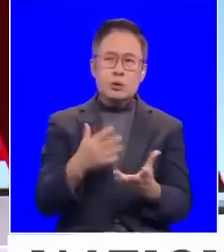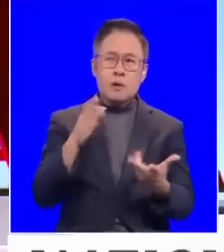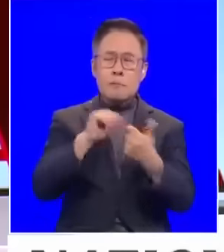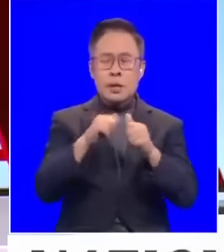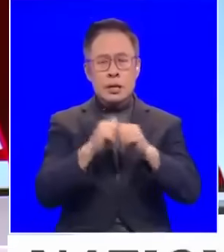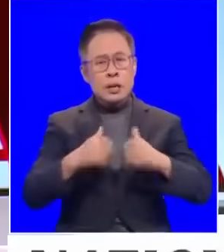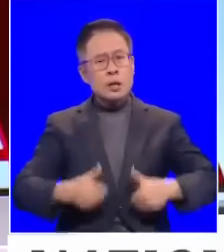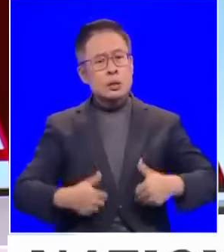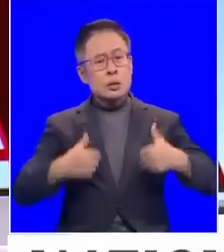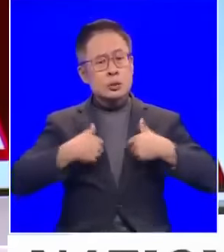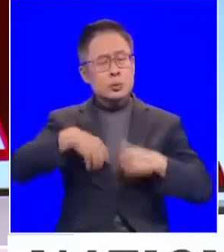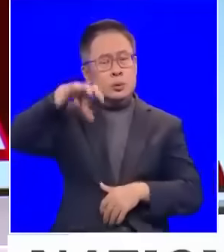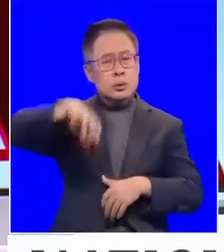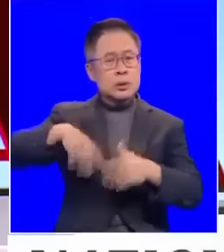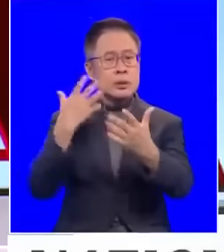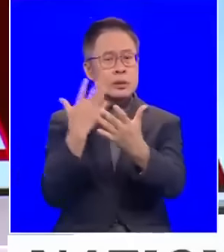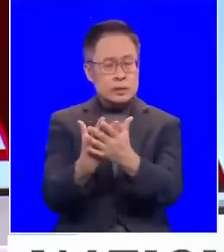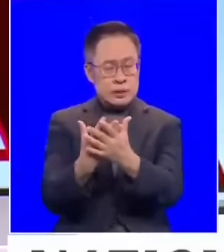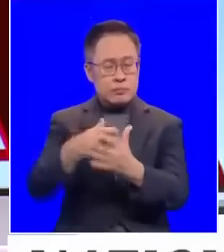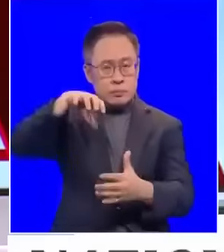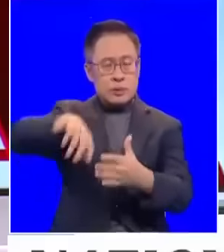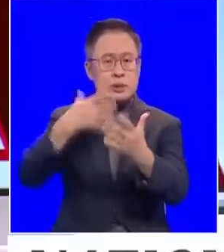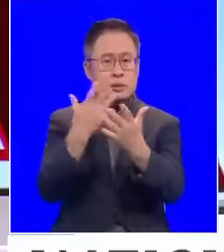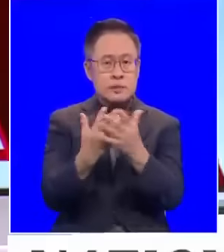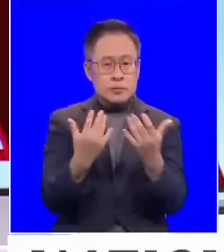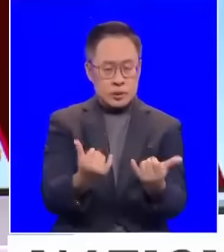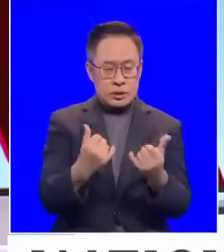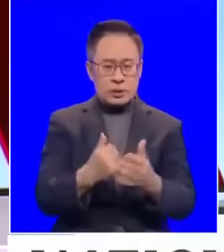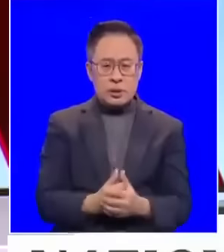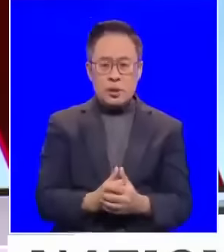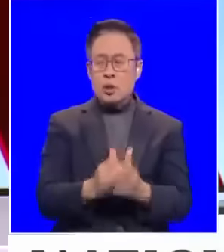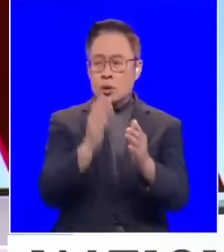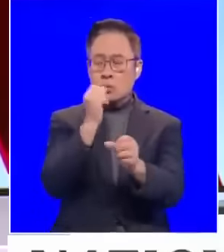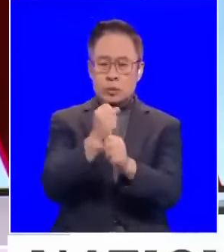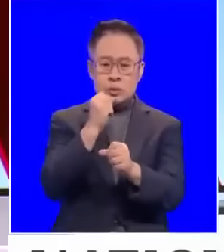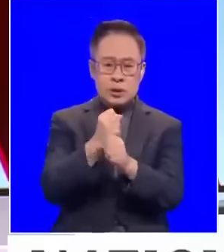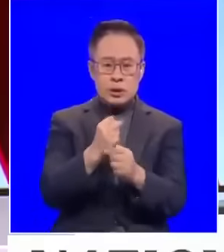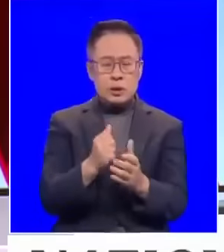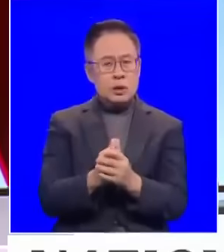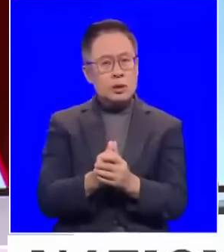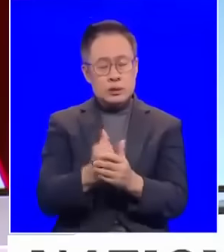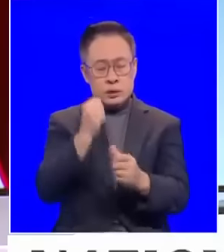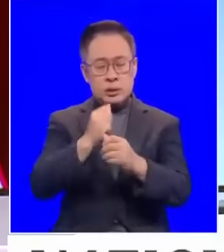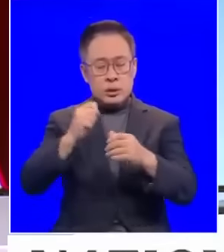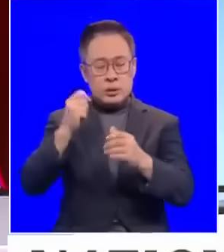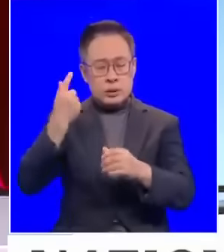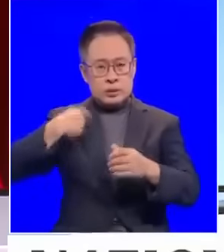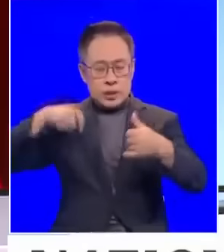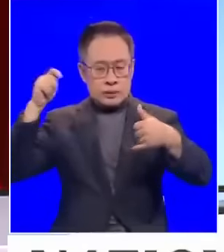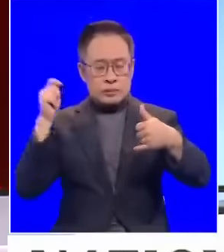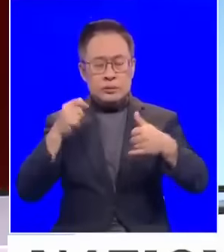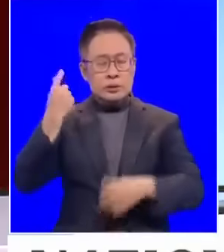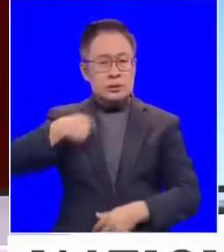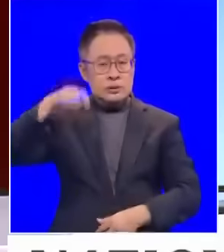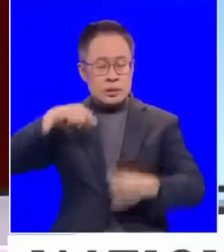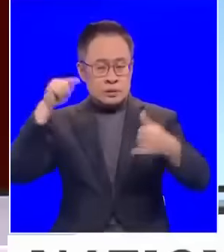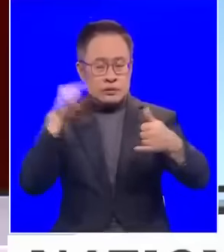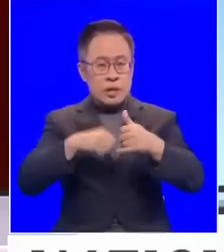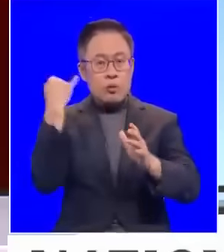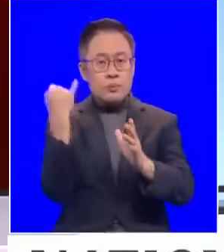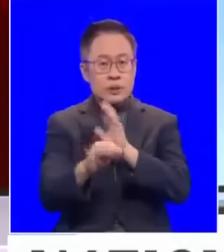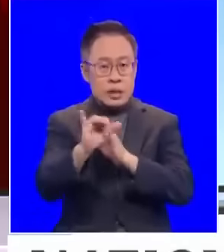จำพิเศษกรุงเทพมหานครว่าเอ๊ะทำไมผู้ต้องหาในคดีนี้เนี่ยเขายังไม่ใช่นักโทษเด็ดขาดแต่เขาถูกปฏิบัติตัวเหมือนกับ